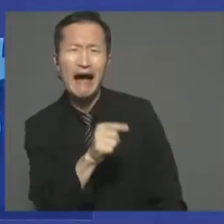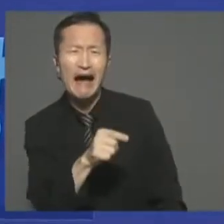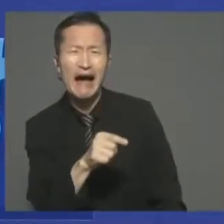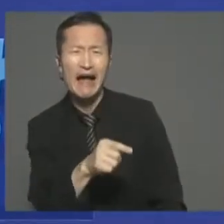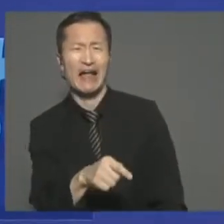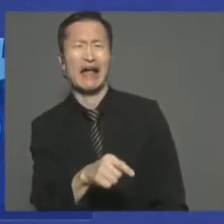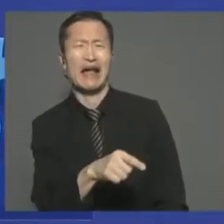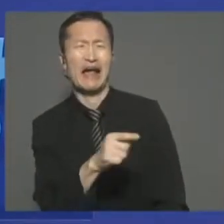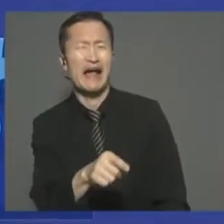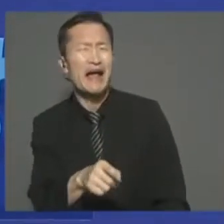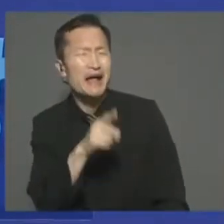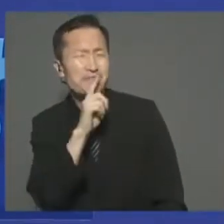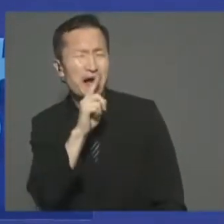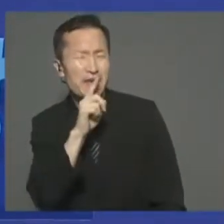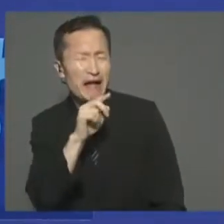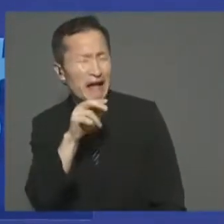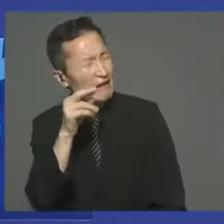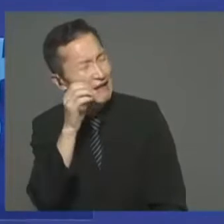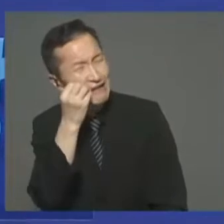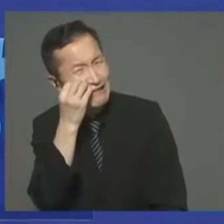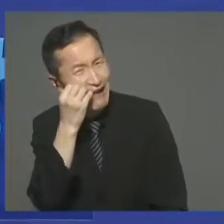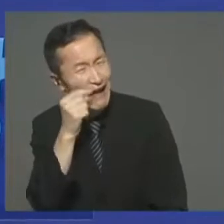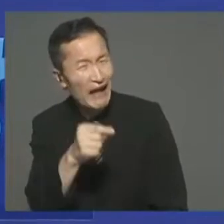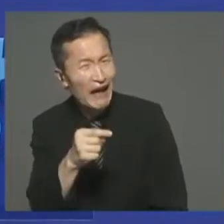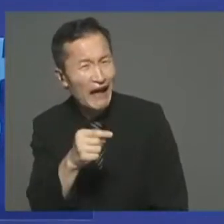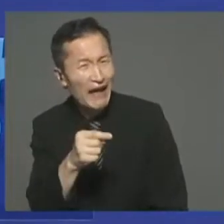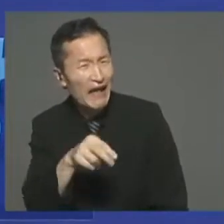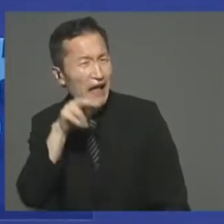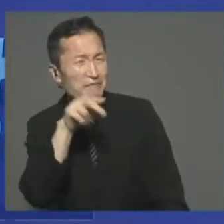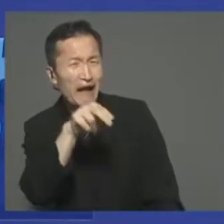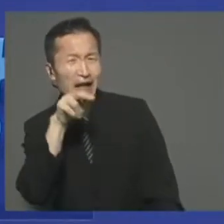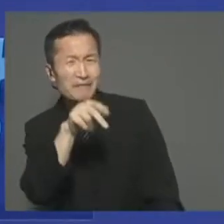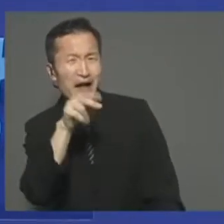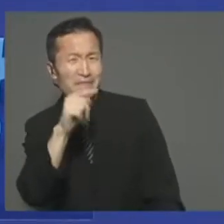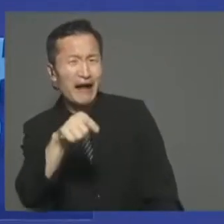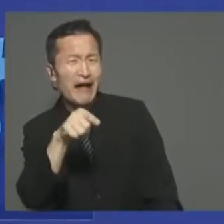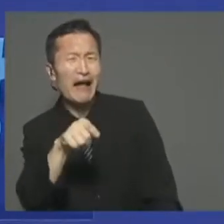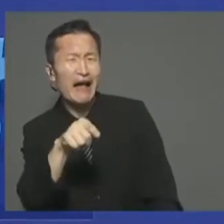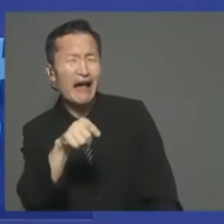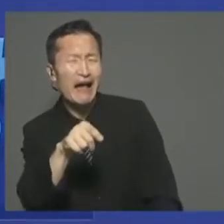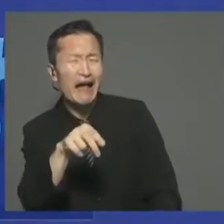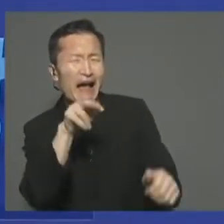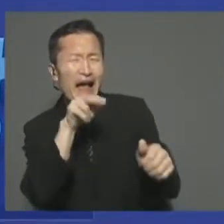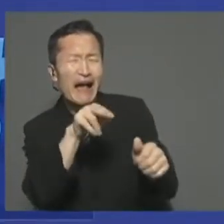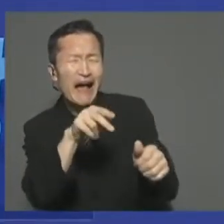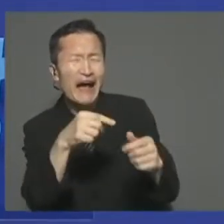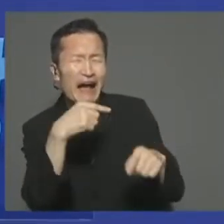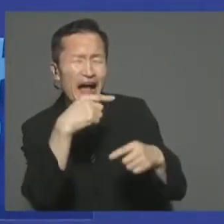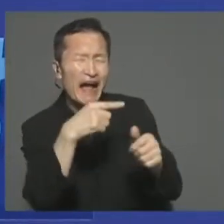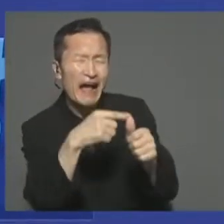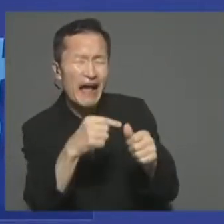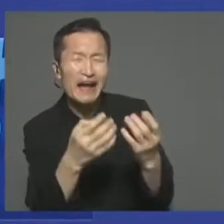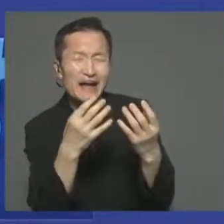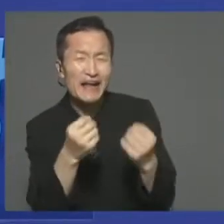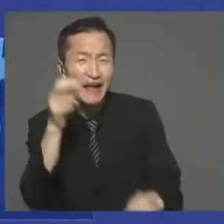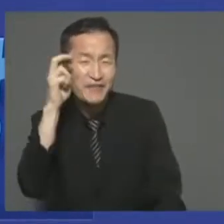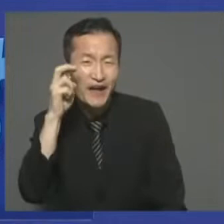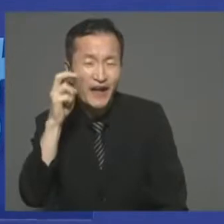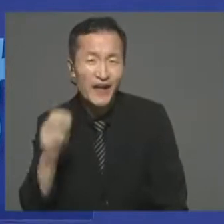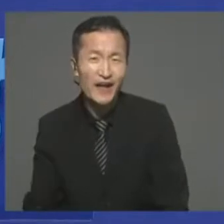하는 말도 안 되는 마타도어를 그리고 조롱을 들을 수도 있다고 생각합니다. 국민들은 다시